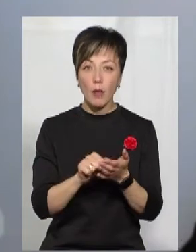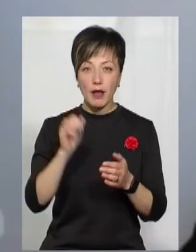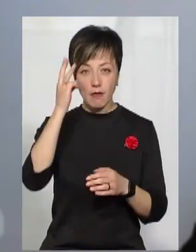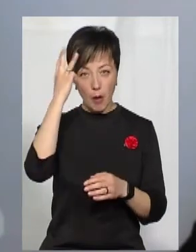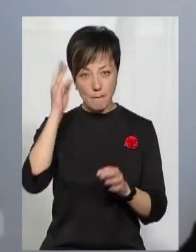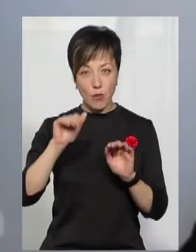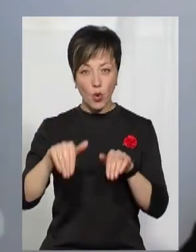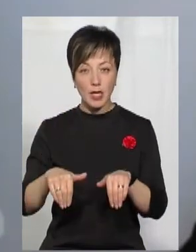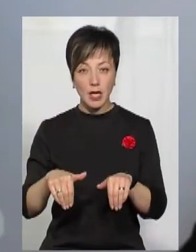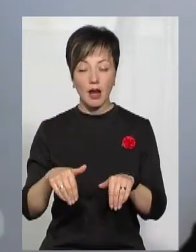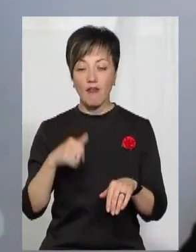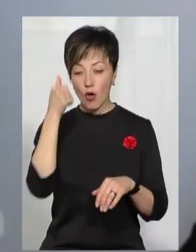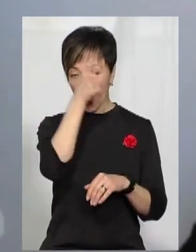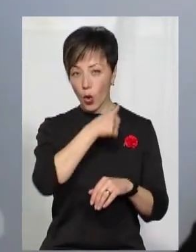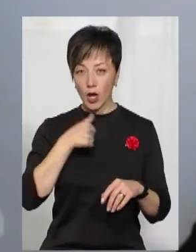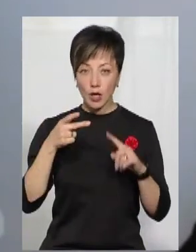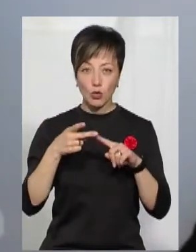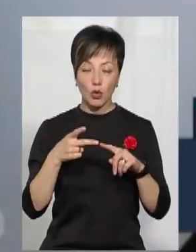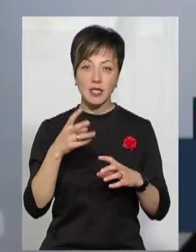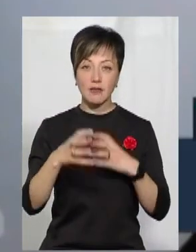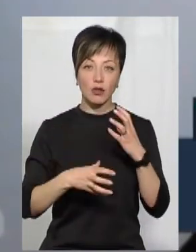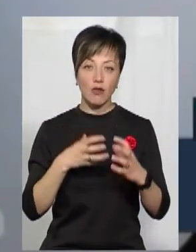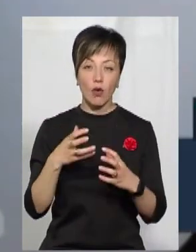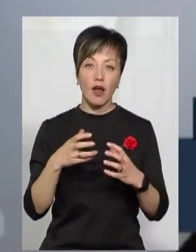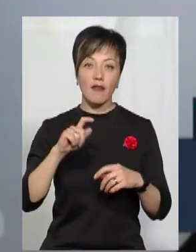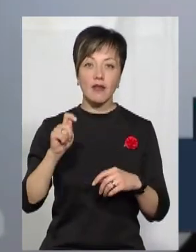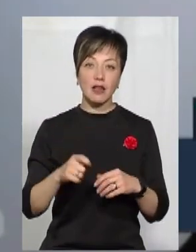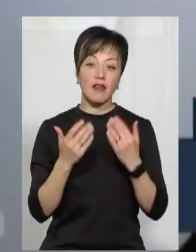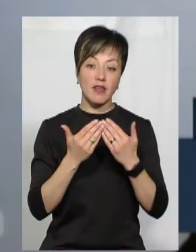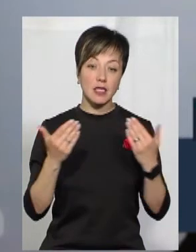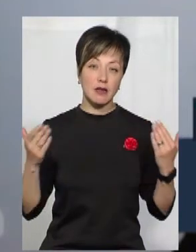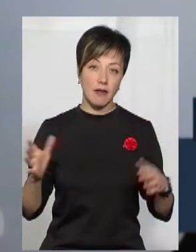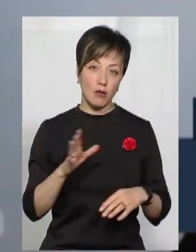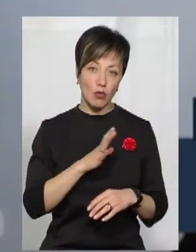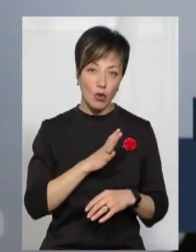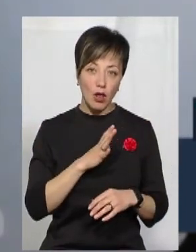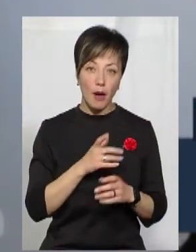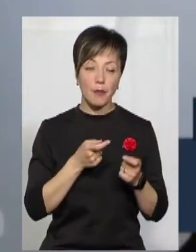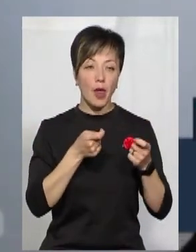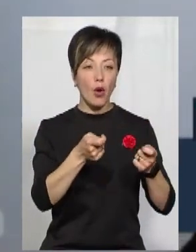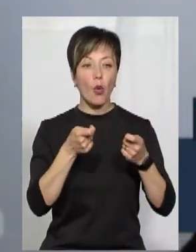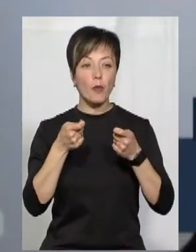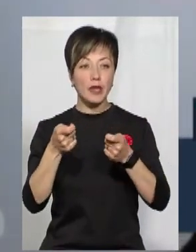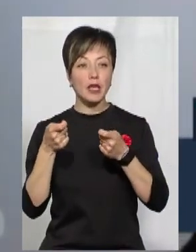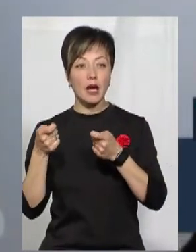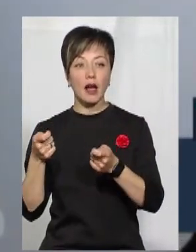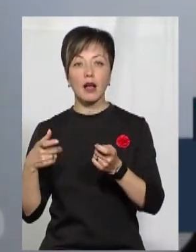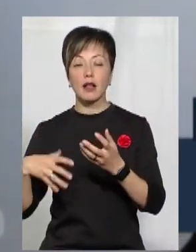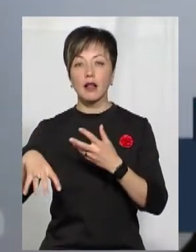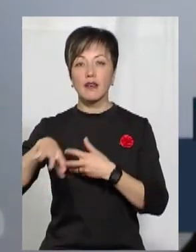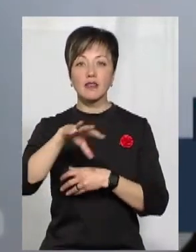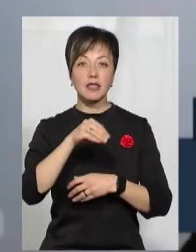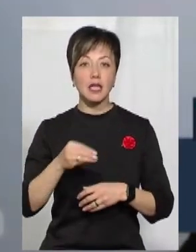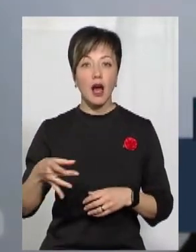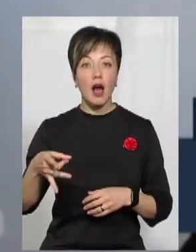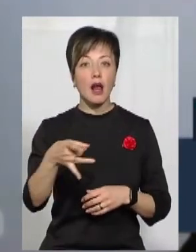світової війни і сформували виставку з 27 банерів, яка об'їхала всі райони